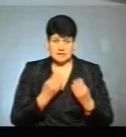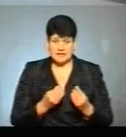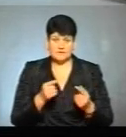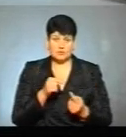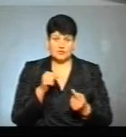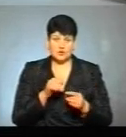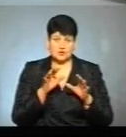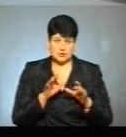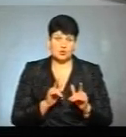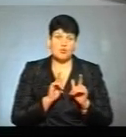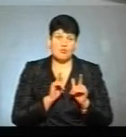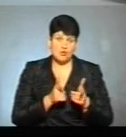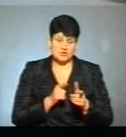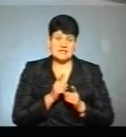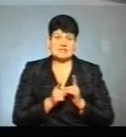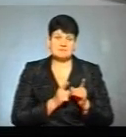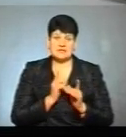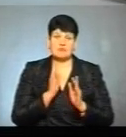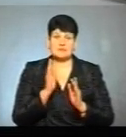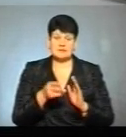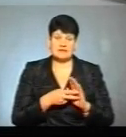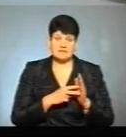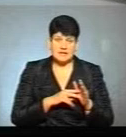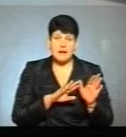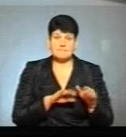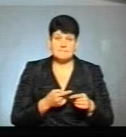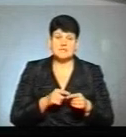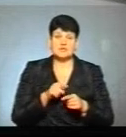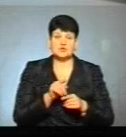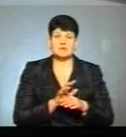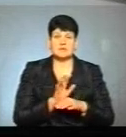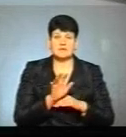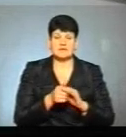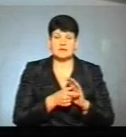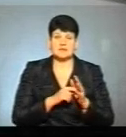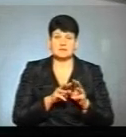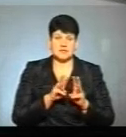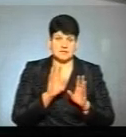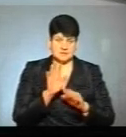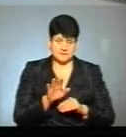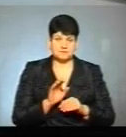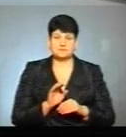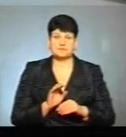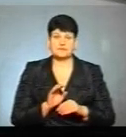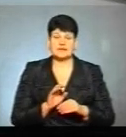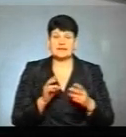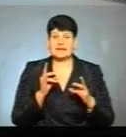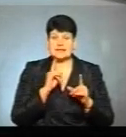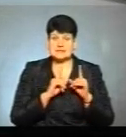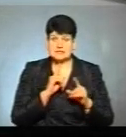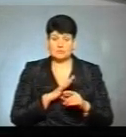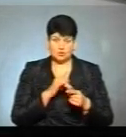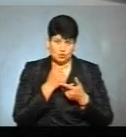відповідно до закону погоджує спочатку зміни до перспективного плану, і лише після того вони направляються на затвердження до Кабінету міністрів. На сесії